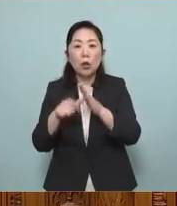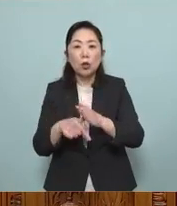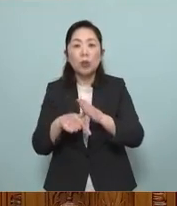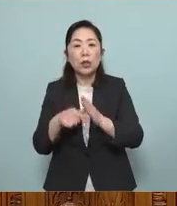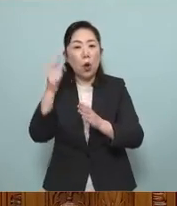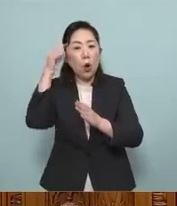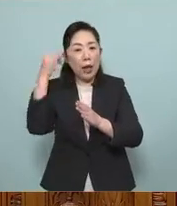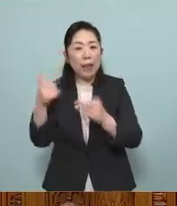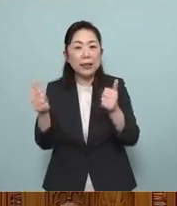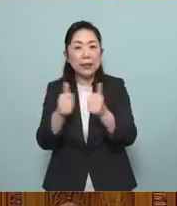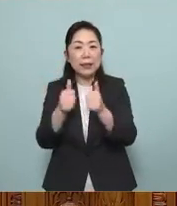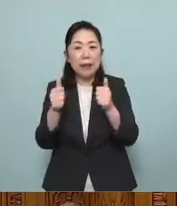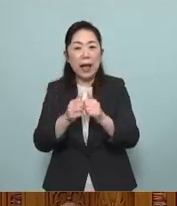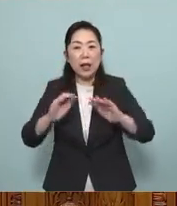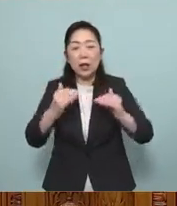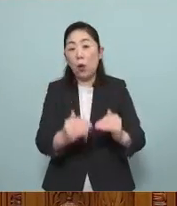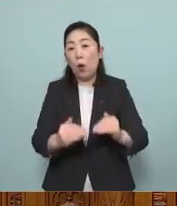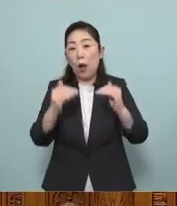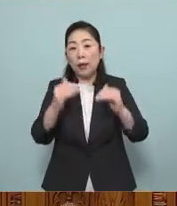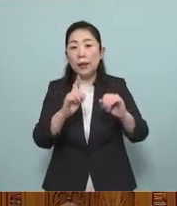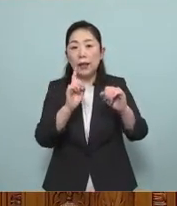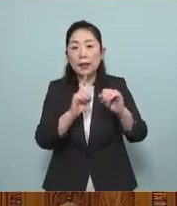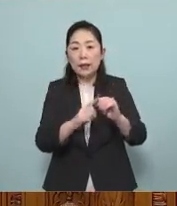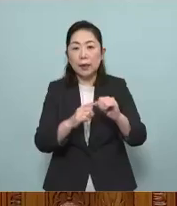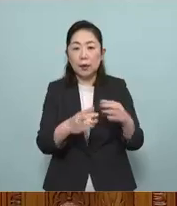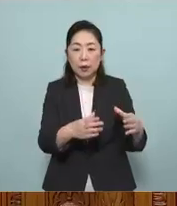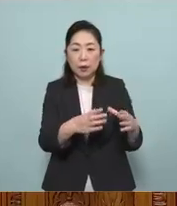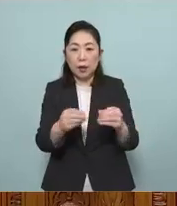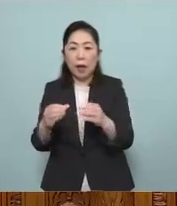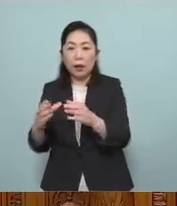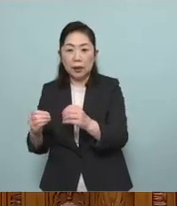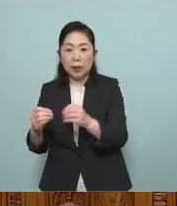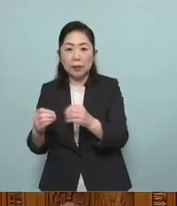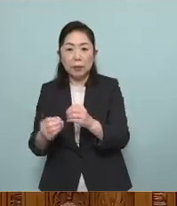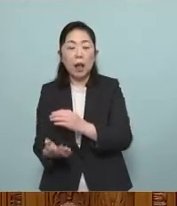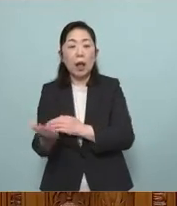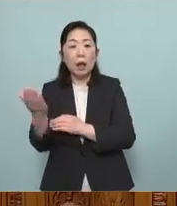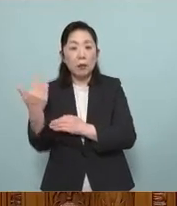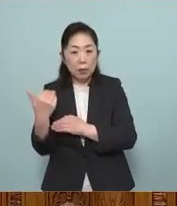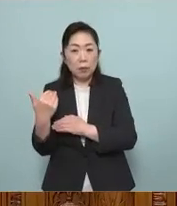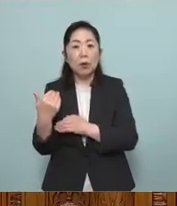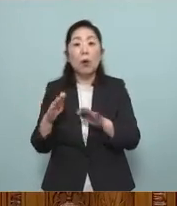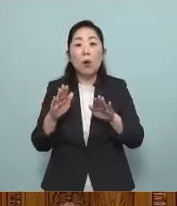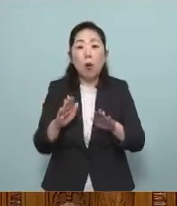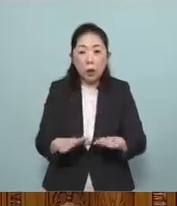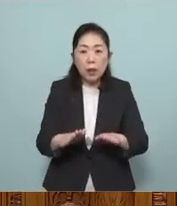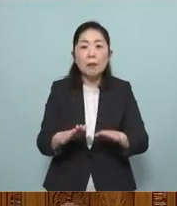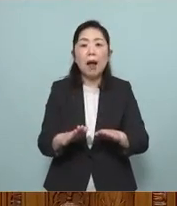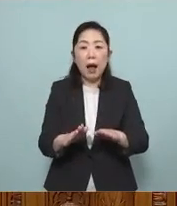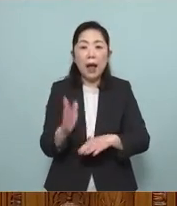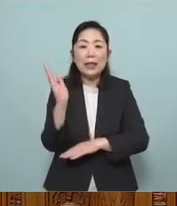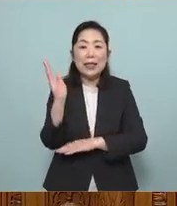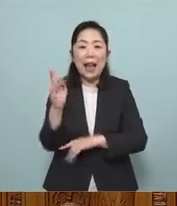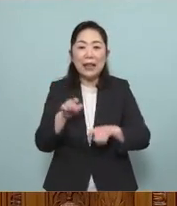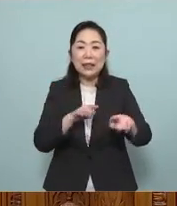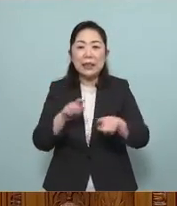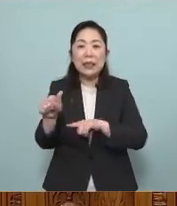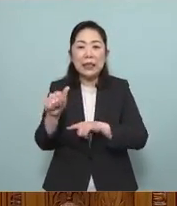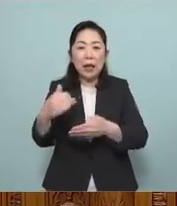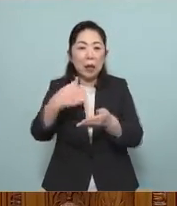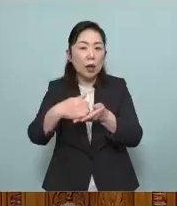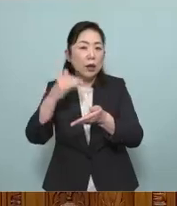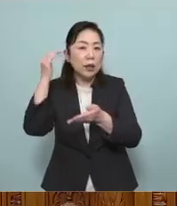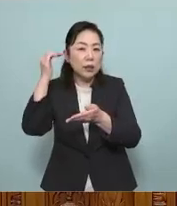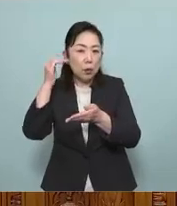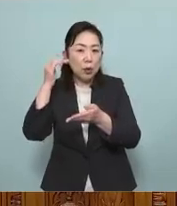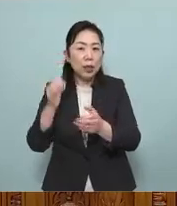さらに発展させるため、各国の現元政治リーダーの関与も得ながら、核兵器のない世界に